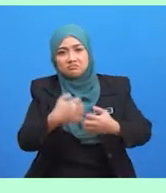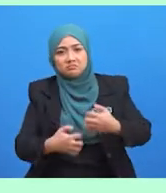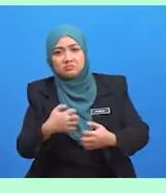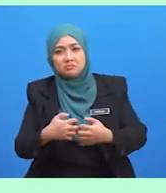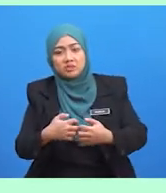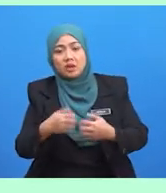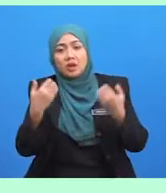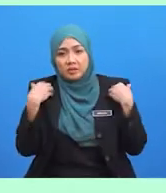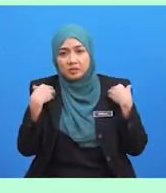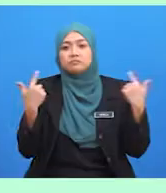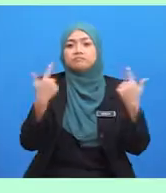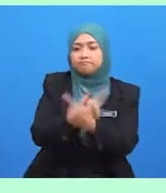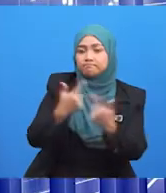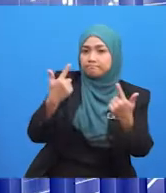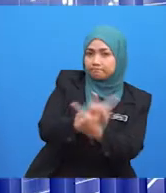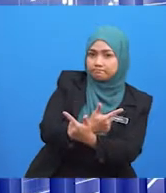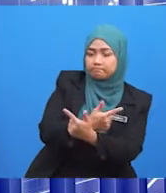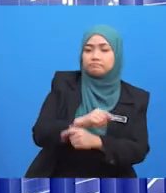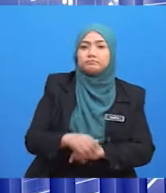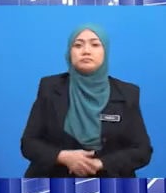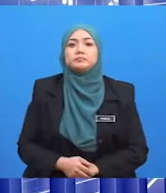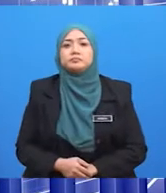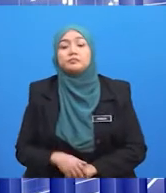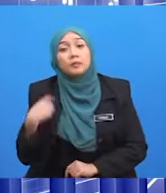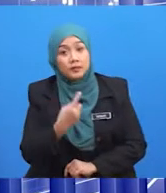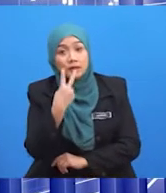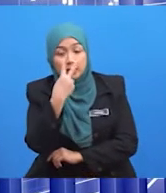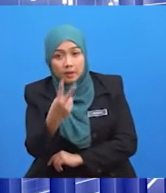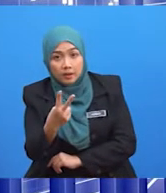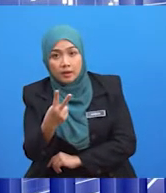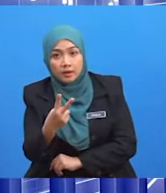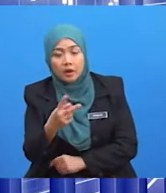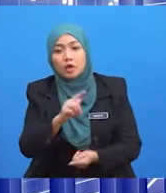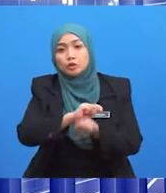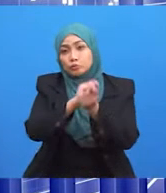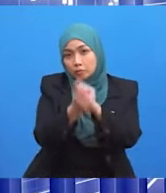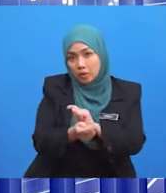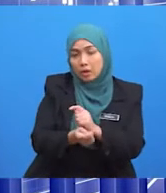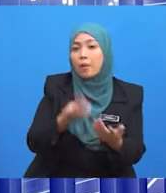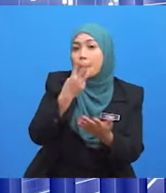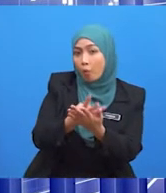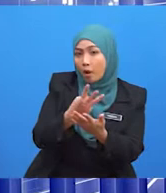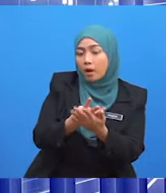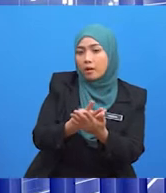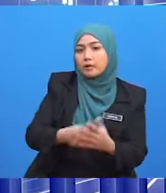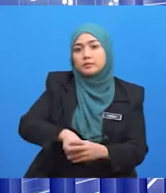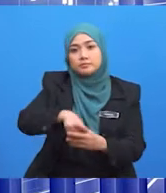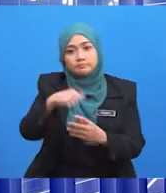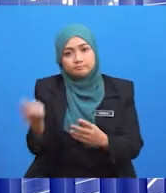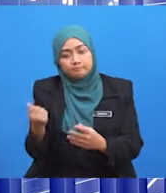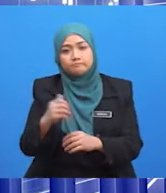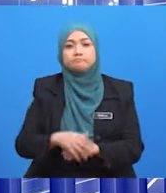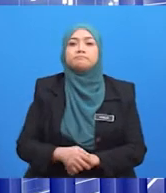daya saingan. Baiklah, kita lihat pula mengenai pertukaran asing. Terdapat